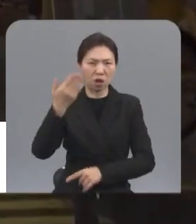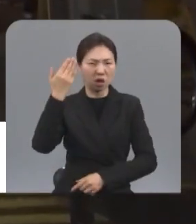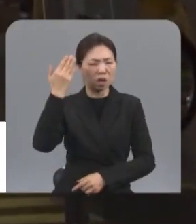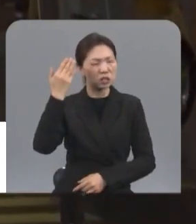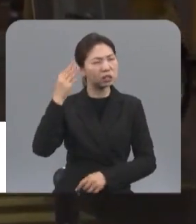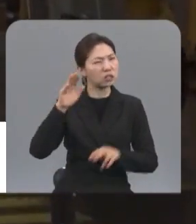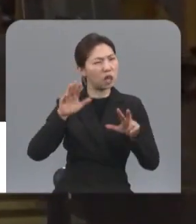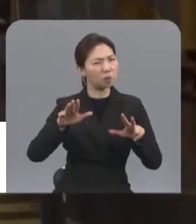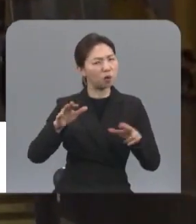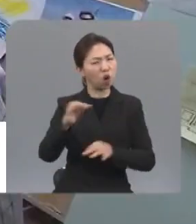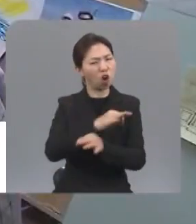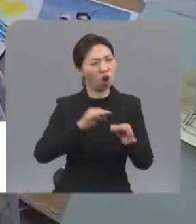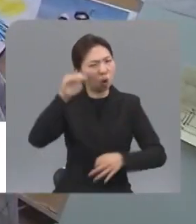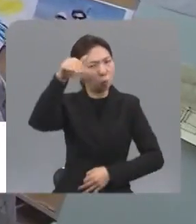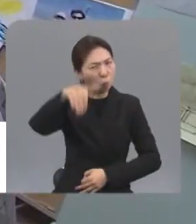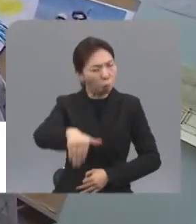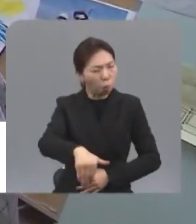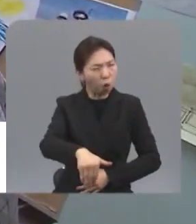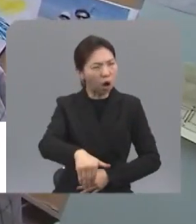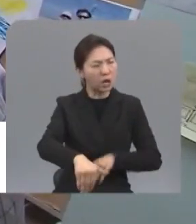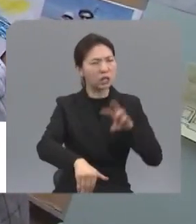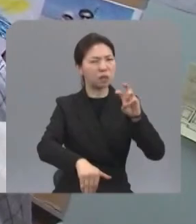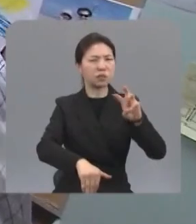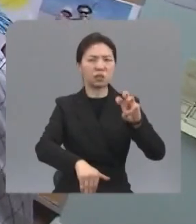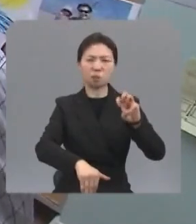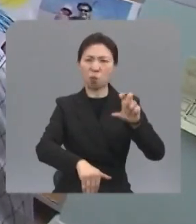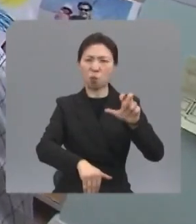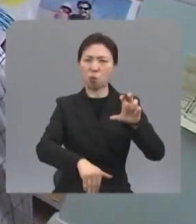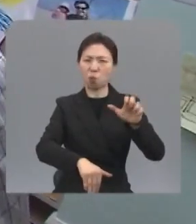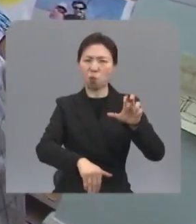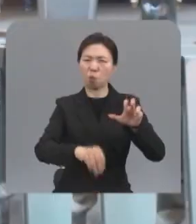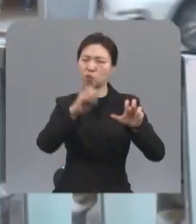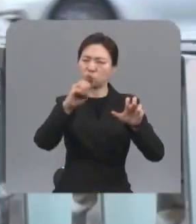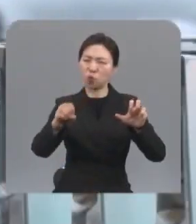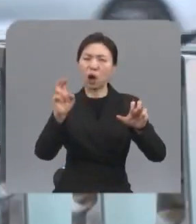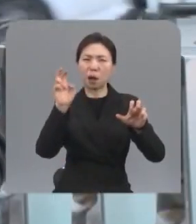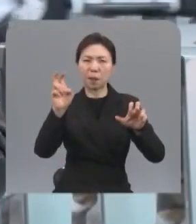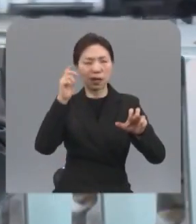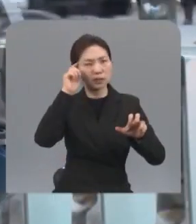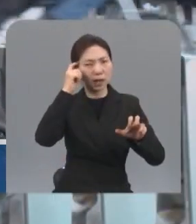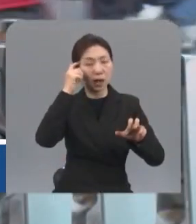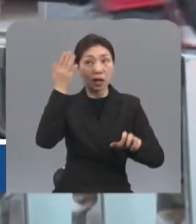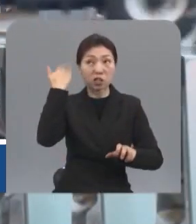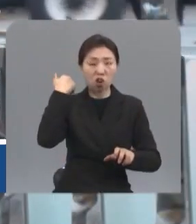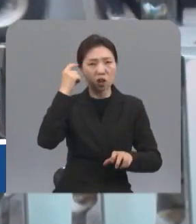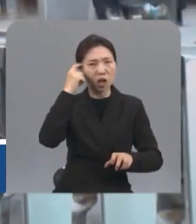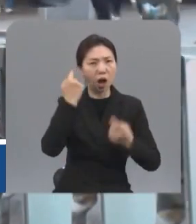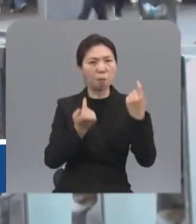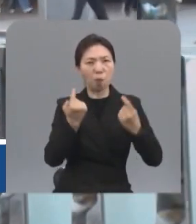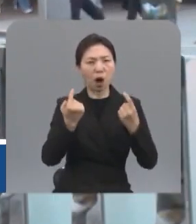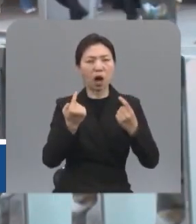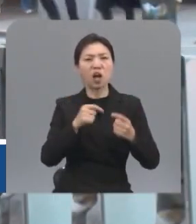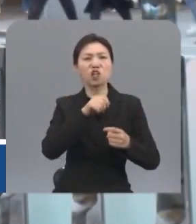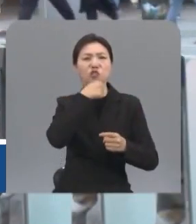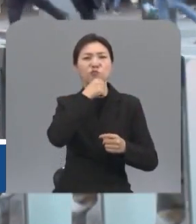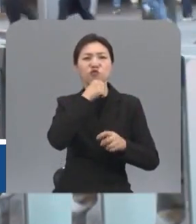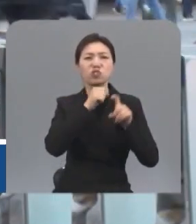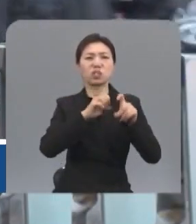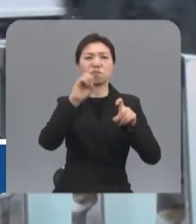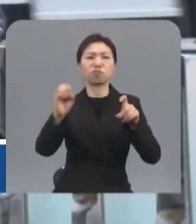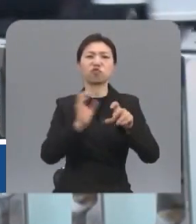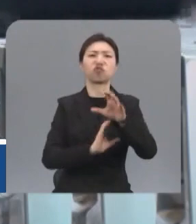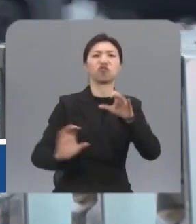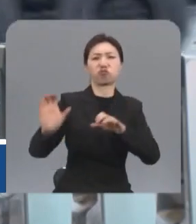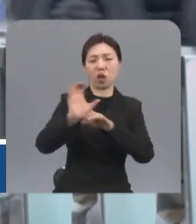25%에서 35%로 10%포인트 상향 조정했습니다. 미국 경제는 연방준비제도의 강력 긴축에도